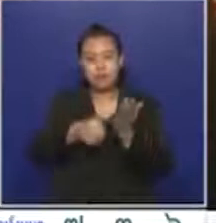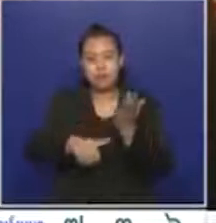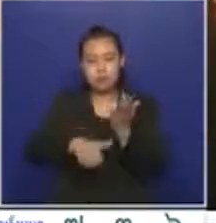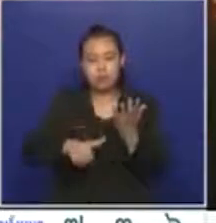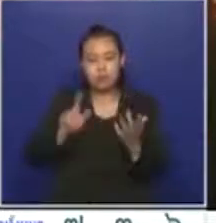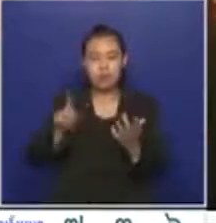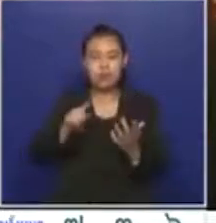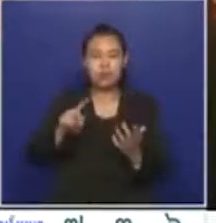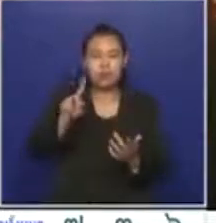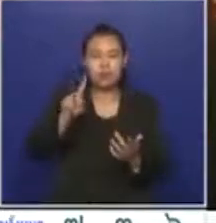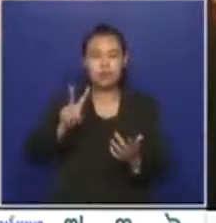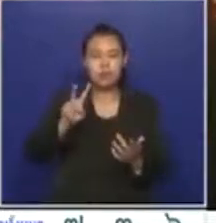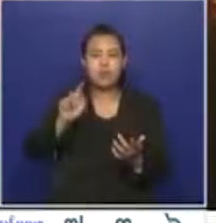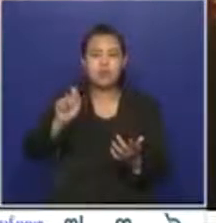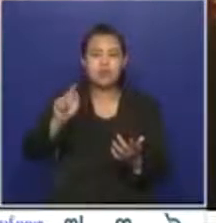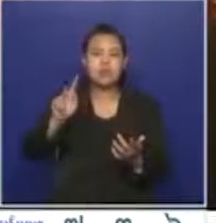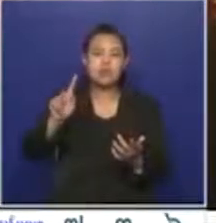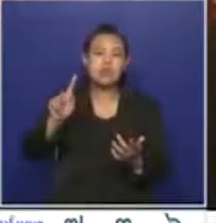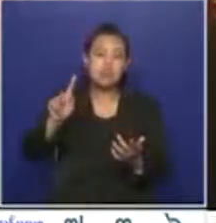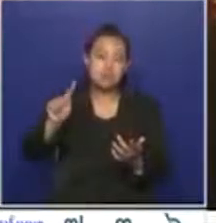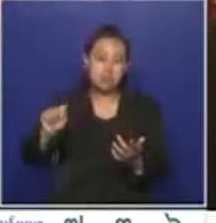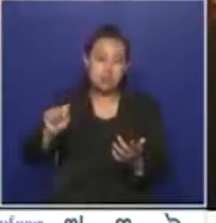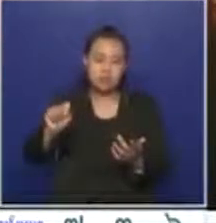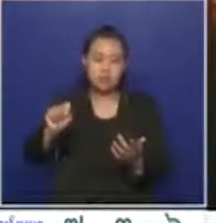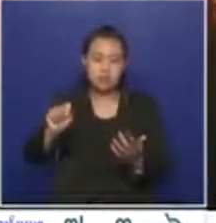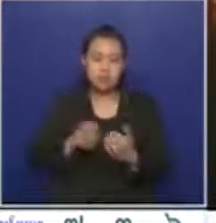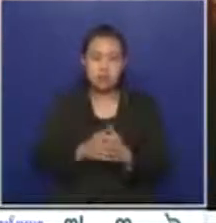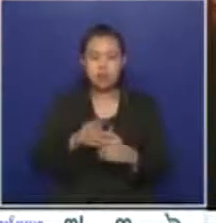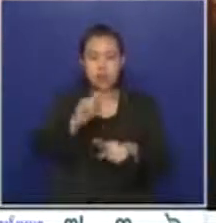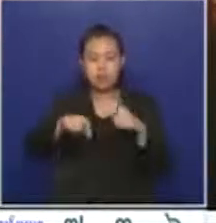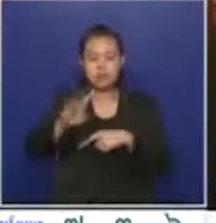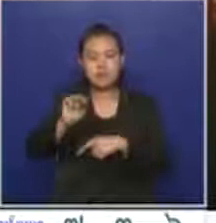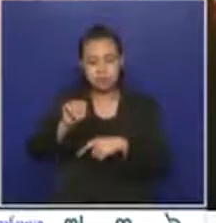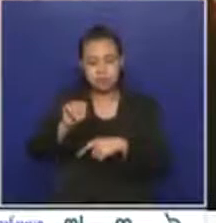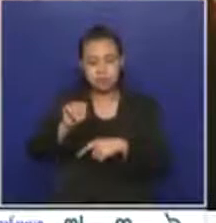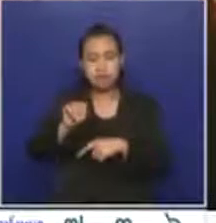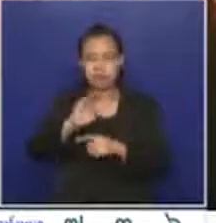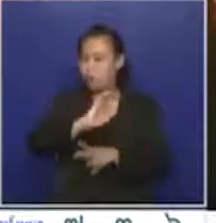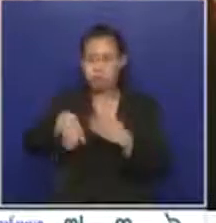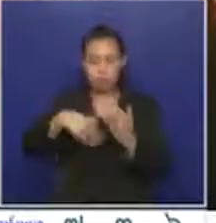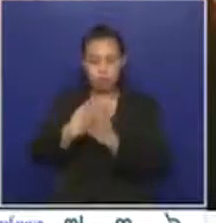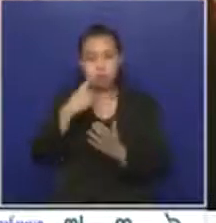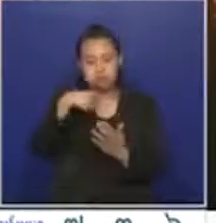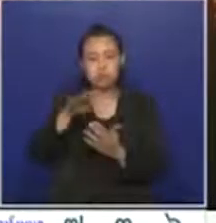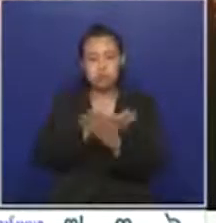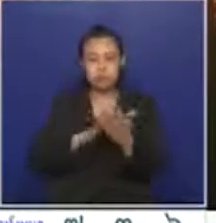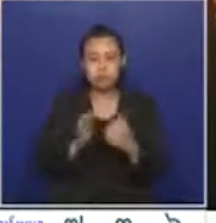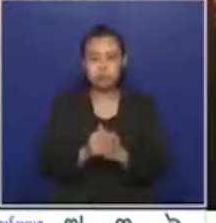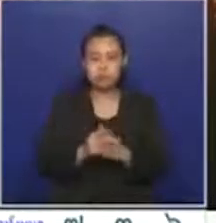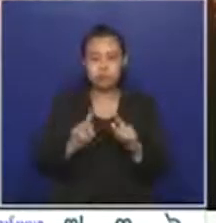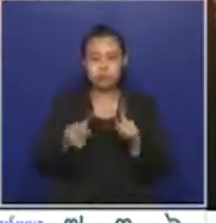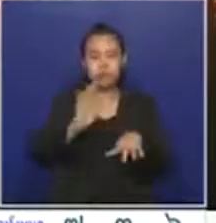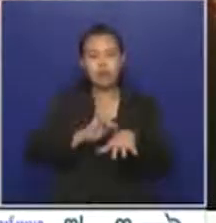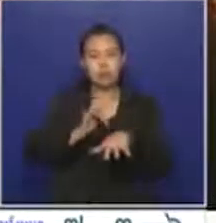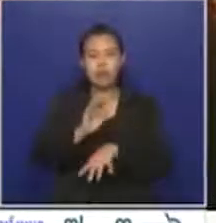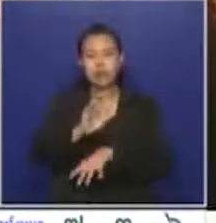พิ่มจริงอยู่ครับภาษีมูลค่าเพิ่มของไทยคิดเป็นสัดส่วนถึง40%ของมูลค่าภาษีทั้งหมดในประเทศแ